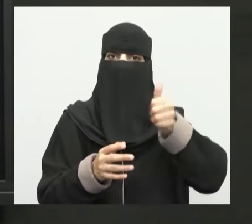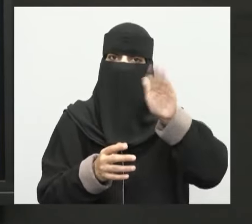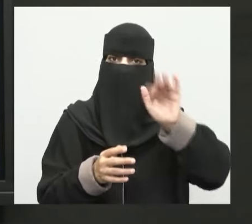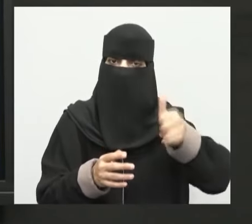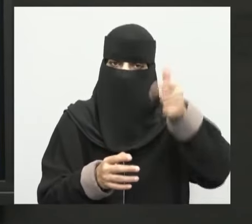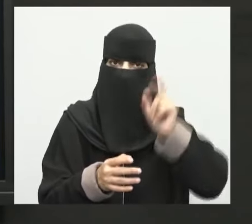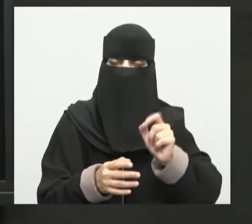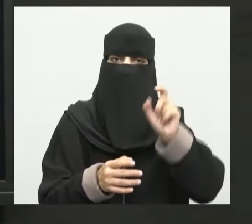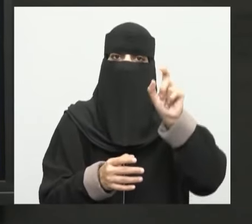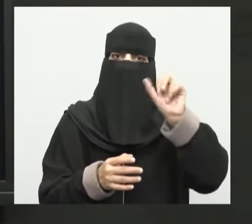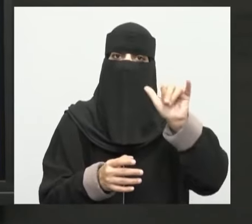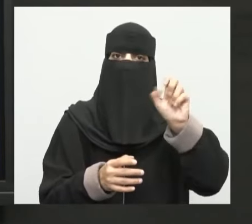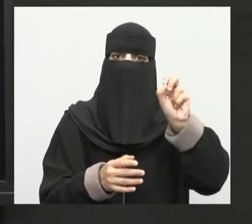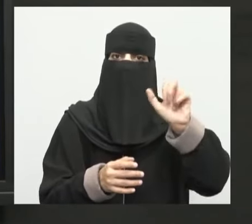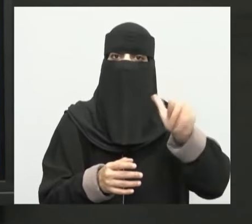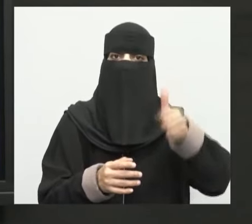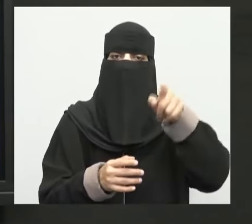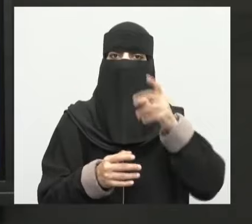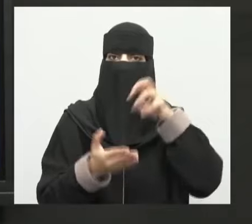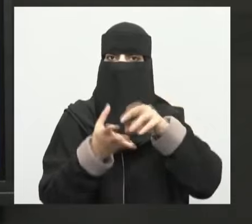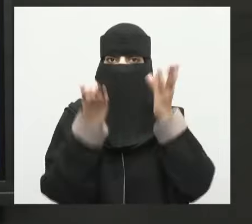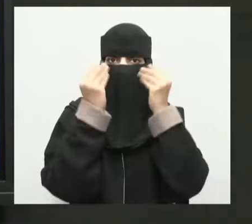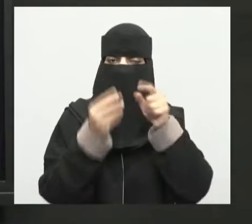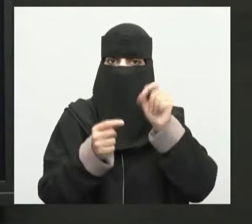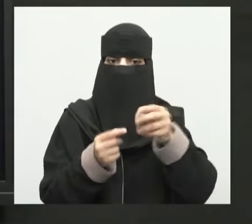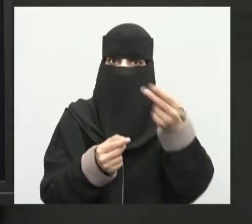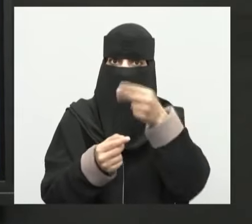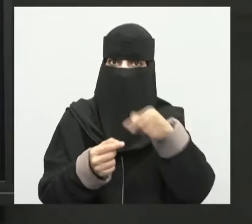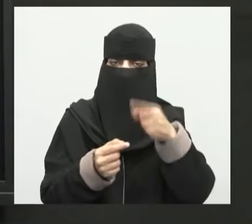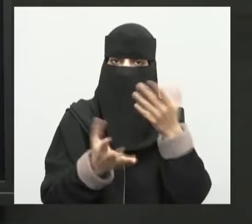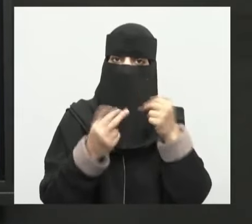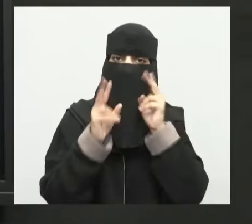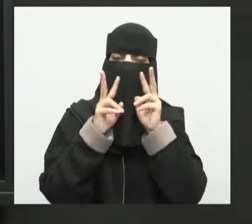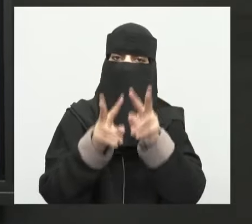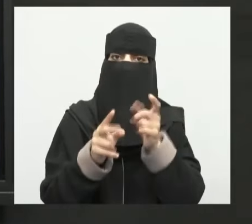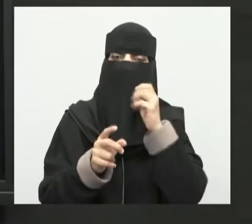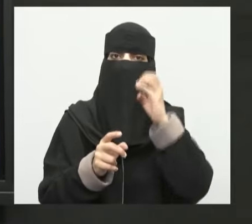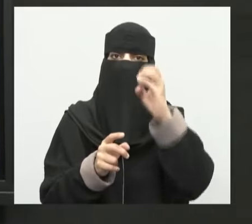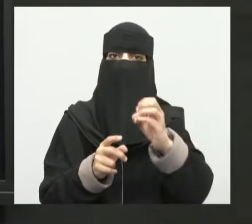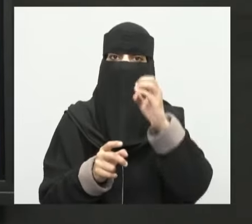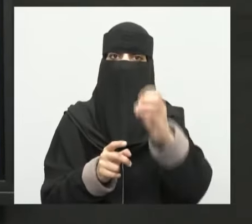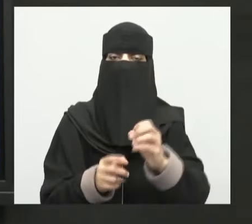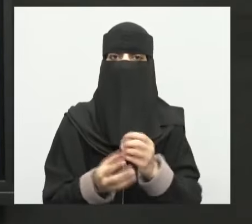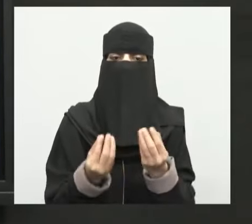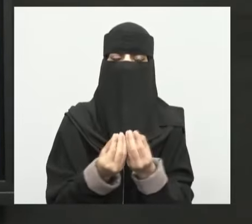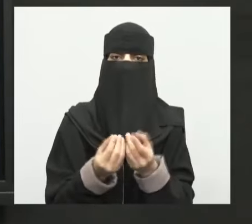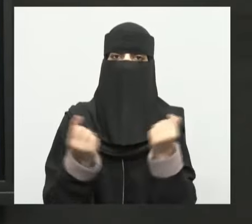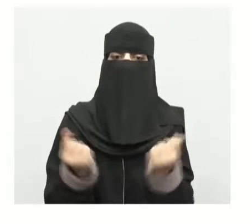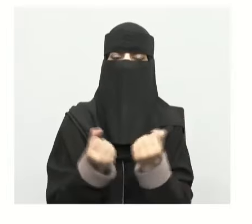طلابي وطالبات بناء على هذه المعلومات في الخريطه هيا بنا لنجيب على هذا